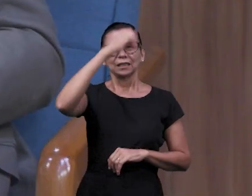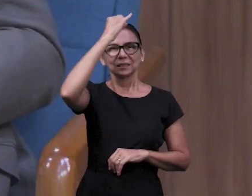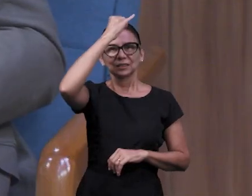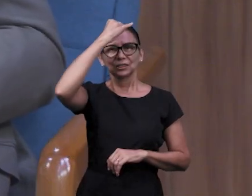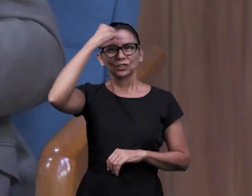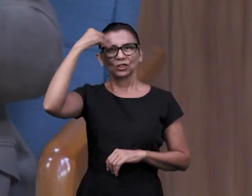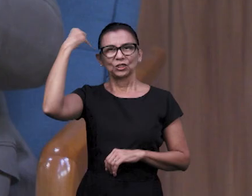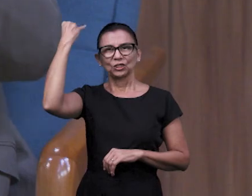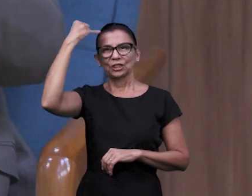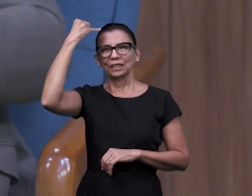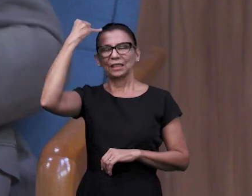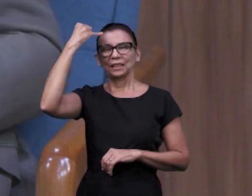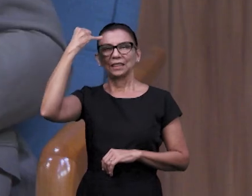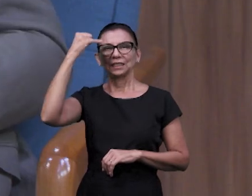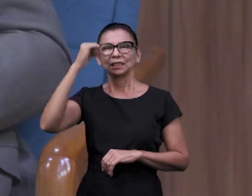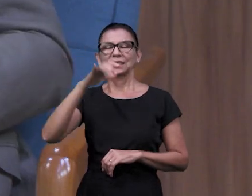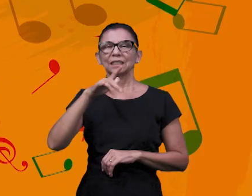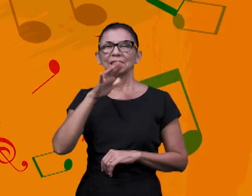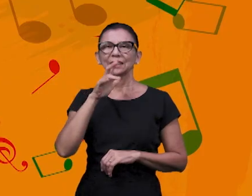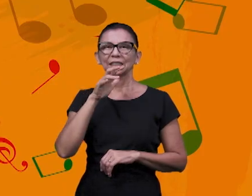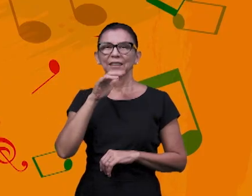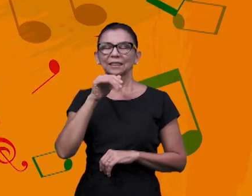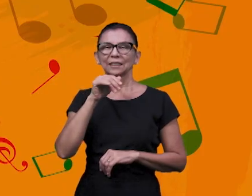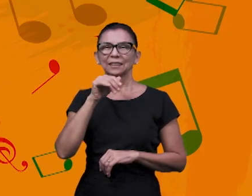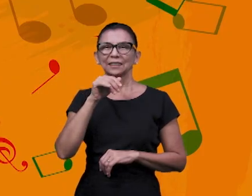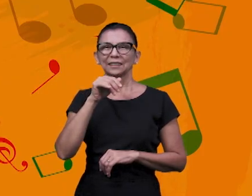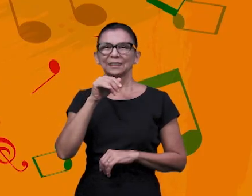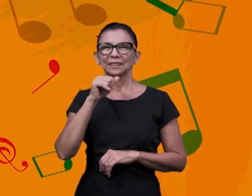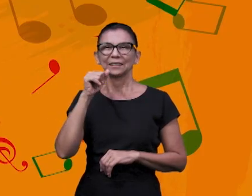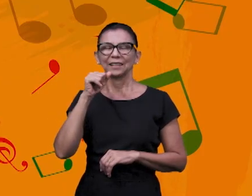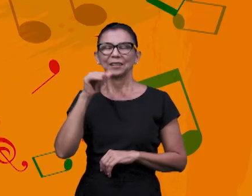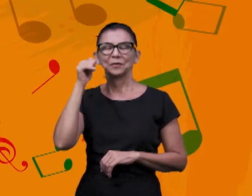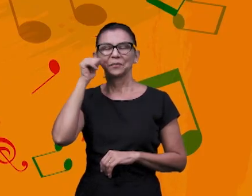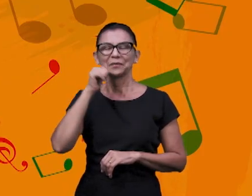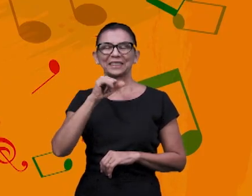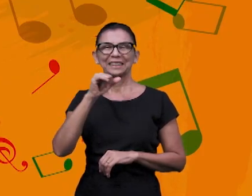instrument et allons louer, allons apprendre.